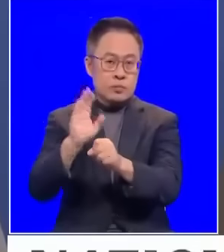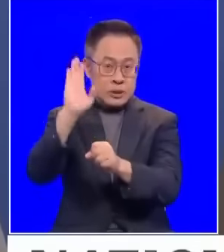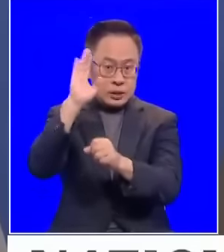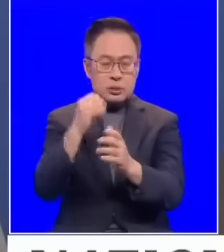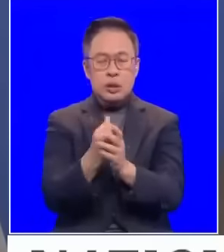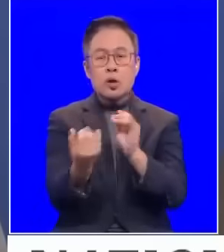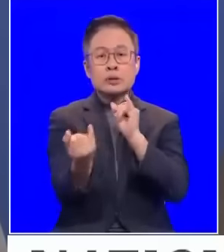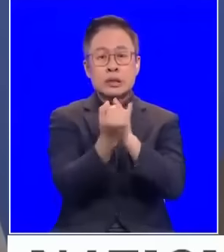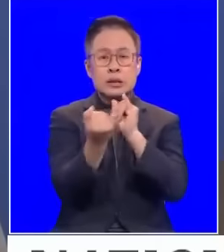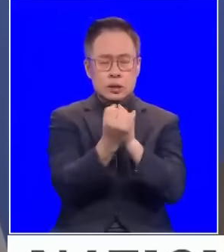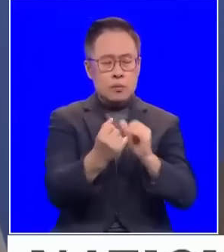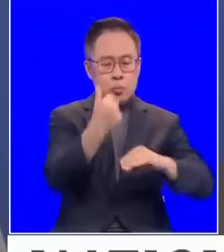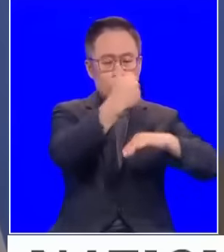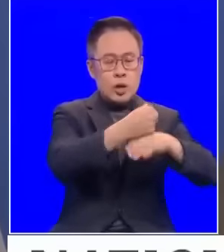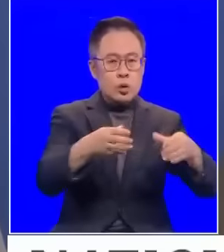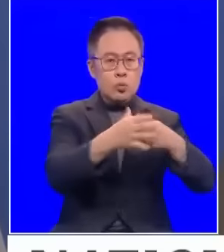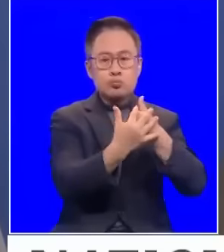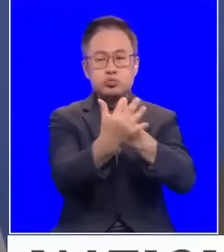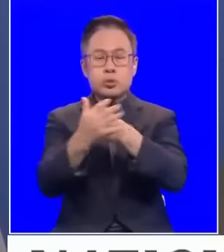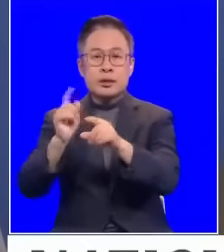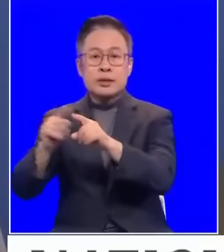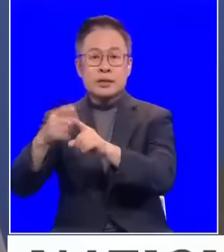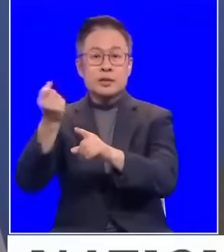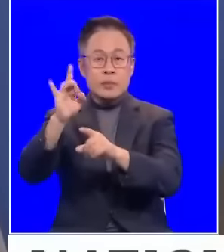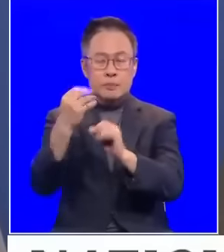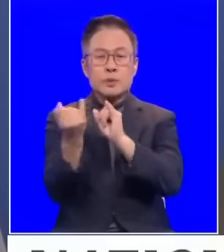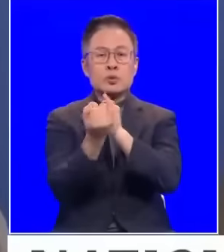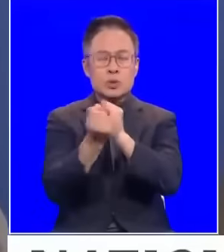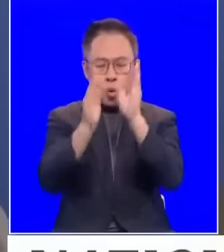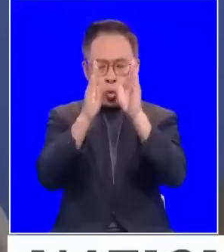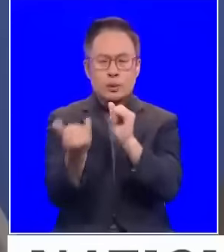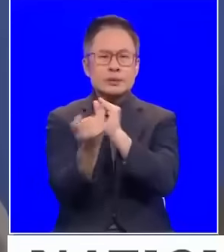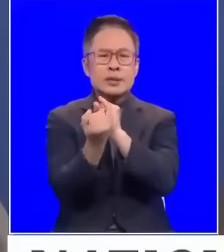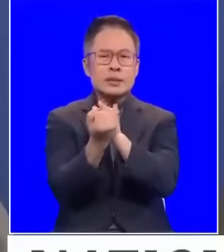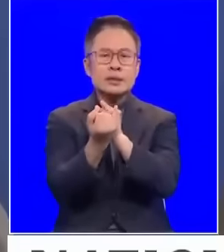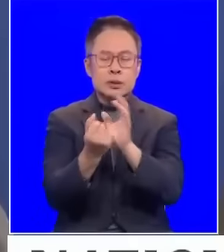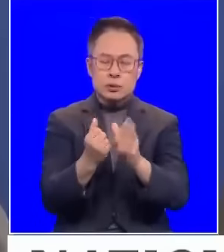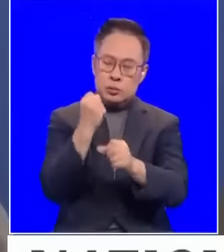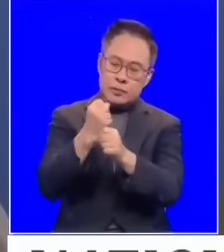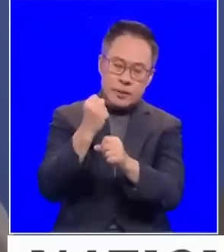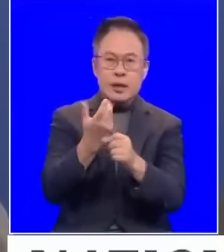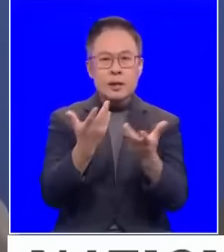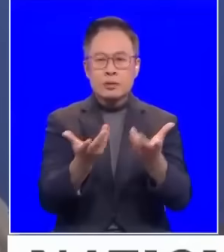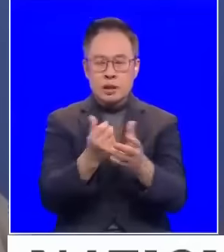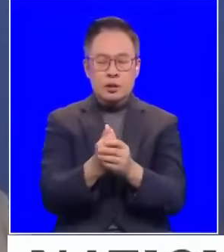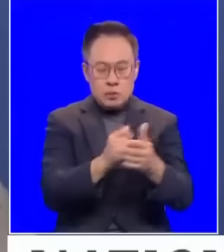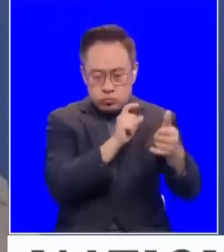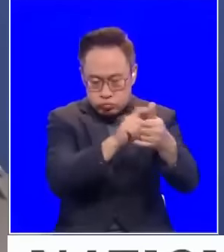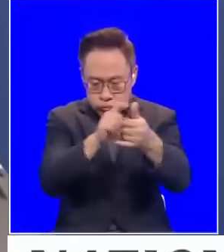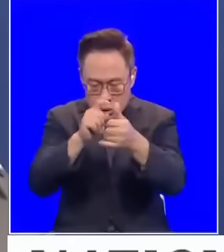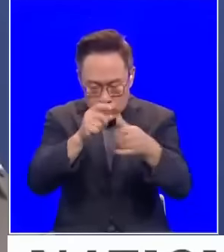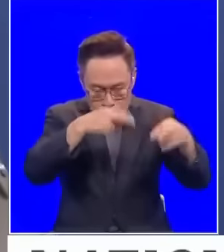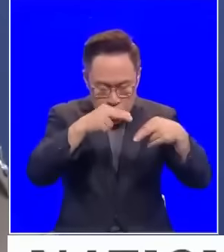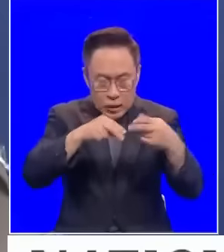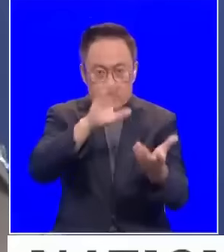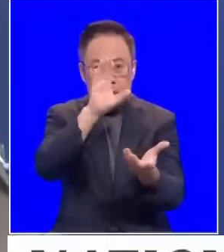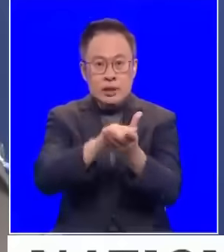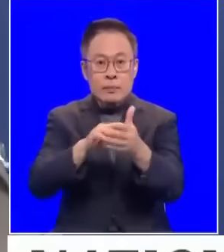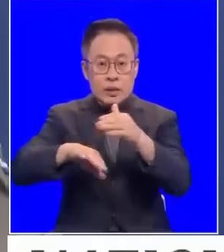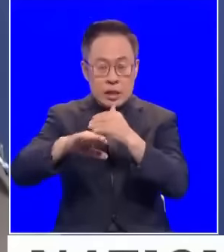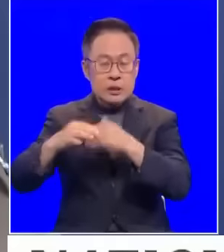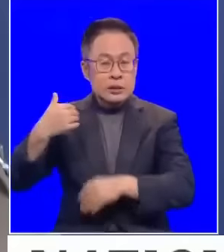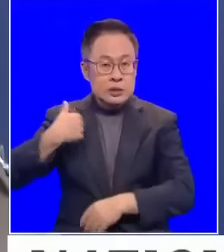จะเก็บข้อมูลหรือหลักฐานต่างๆที่อาจจะเป็นประโยชน์ต่อคดีด้วยนะครับ มีเรื่องของ